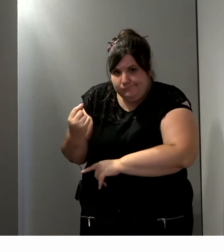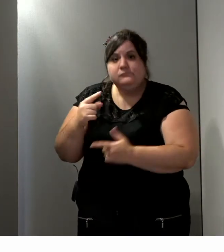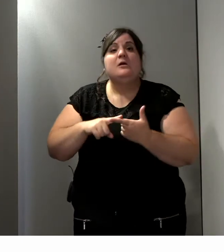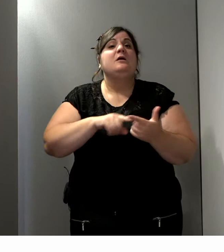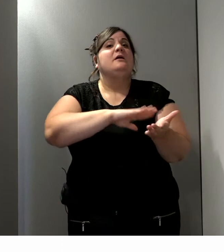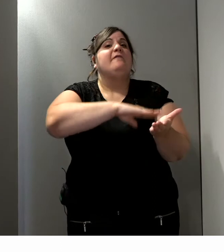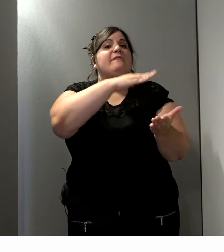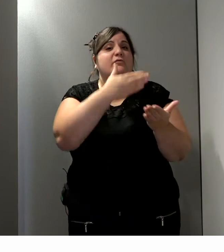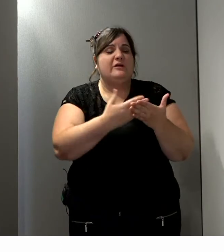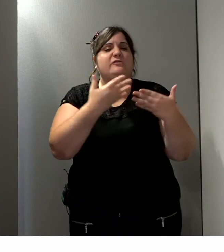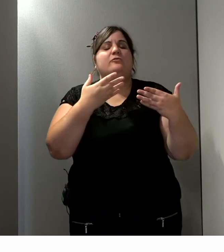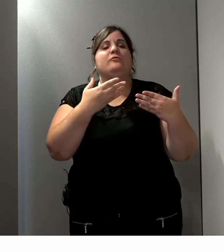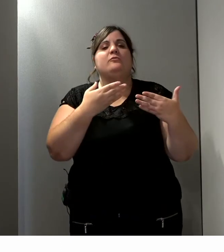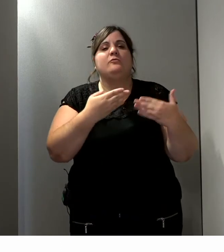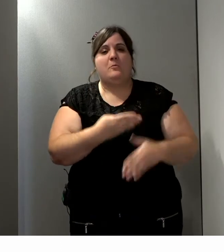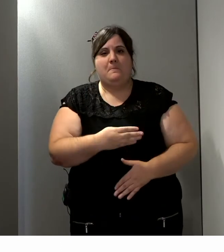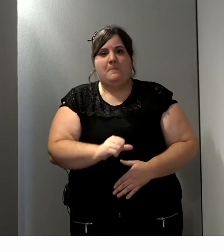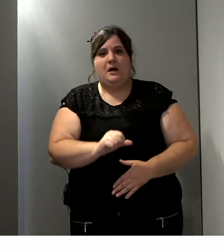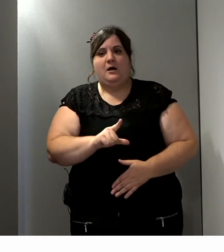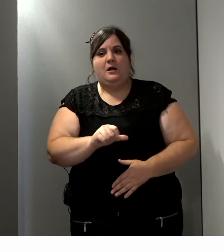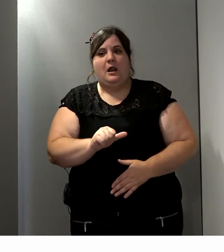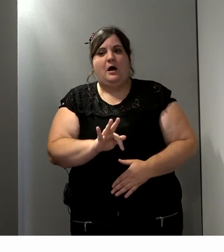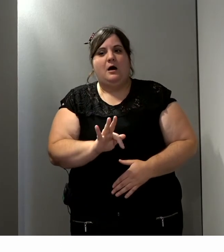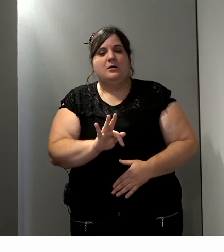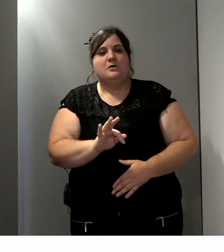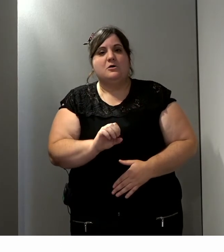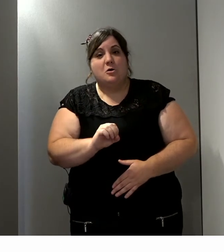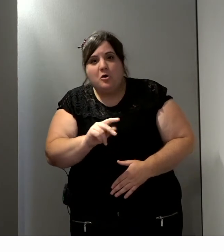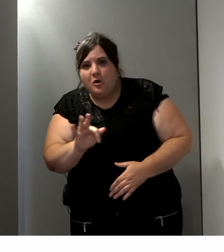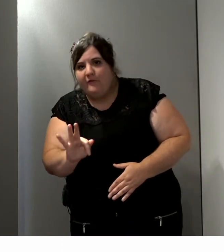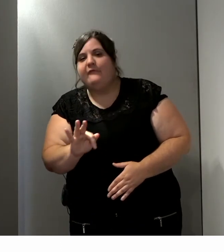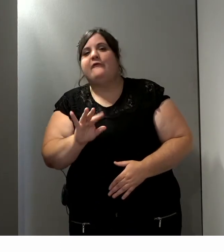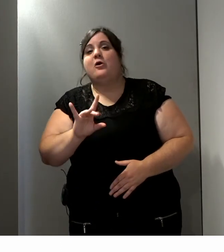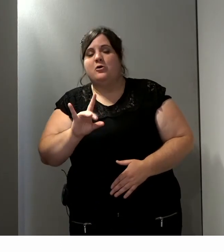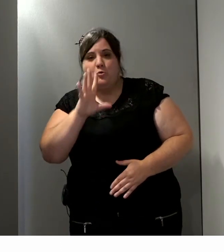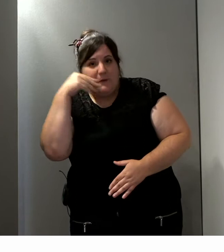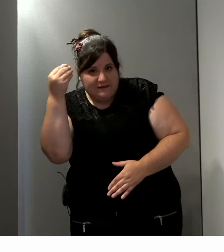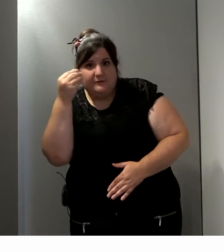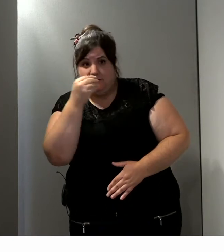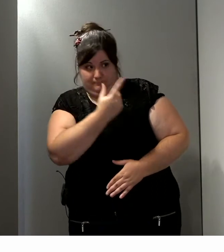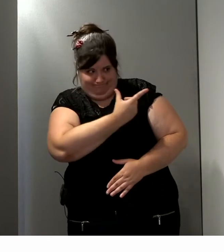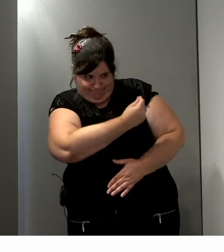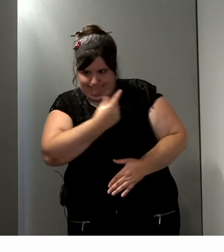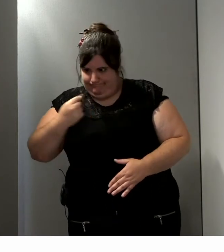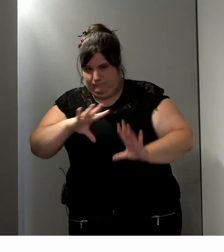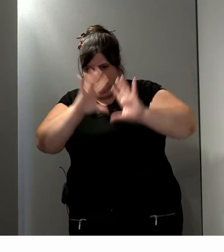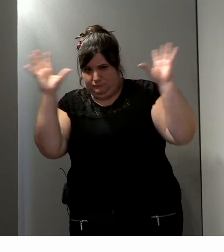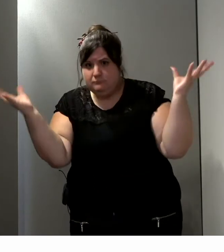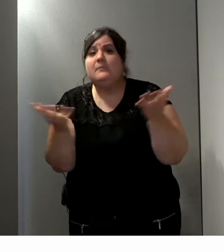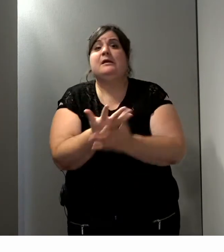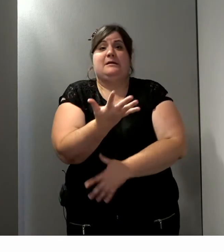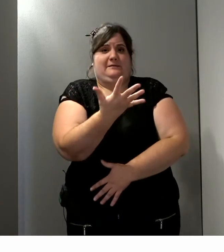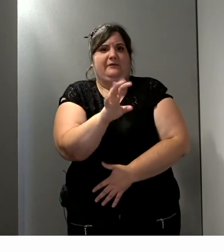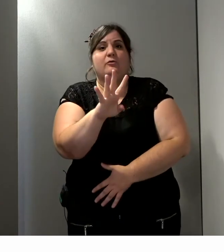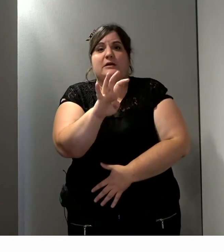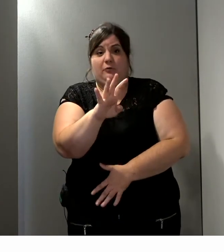Fondation Malakoff Humanis Handicap a été partenaire, nous a permis d'interroger 540 dirigeants en activité en situation de handicap. Ce